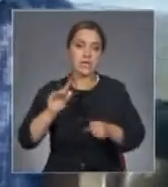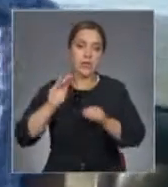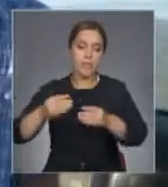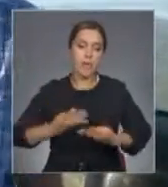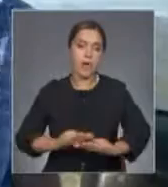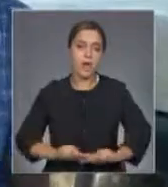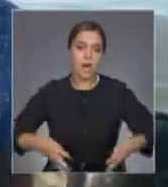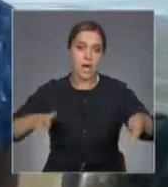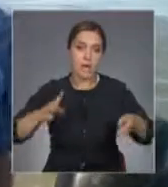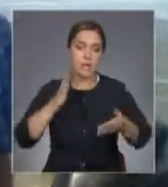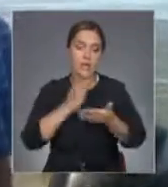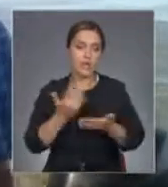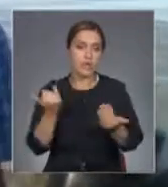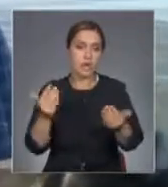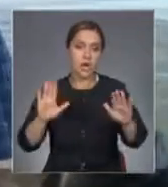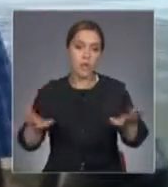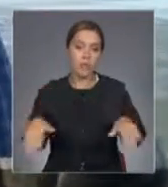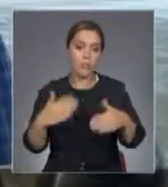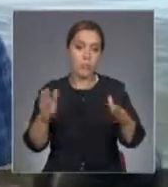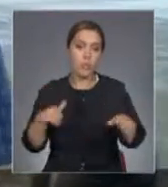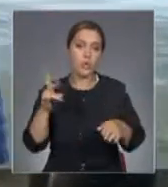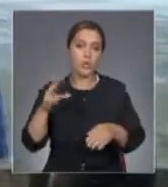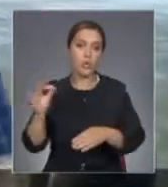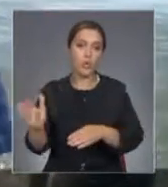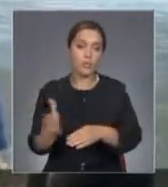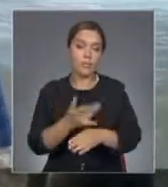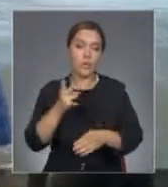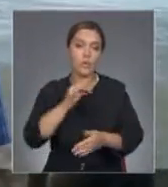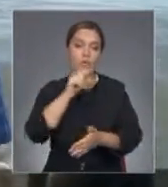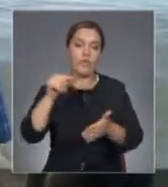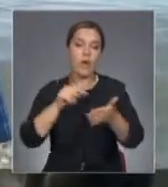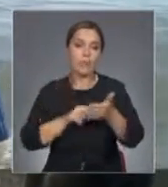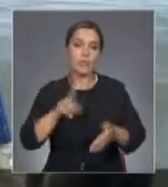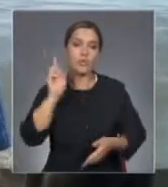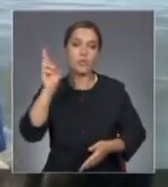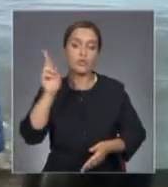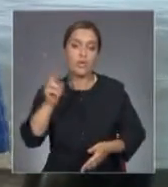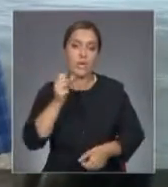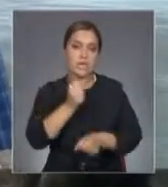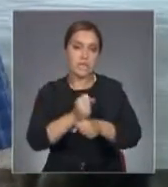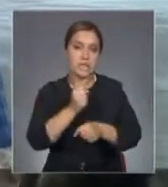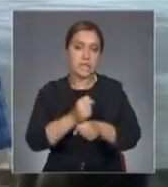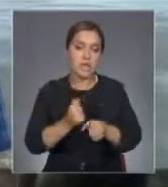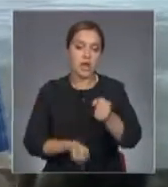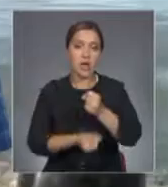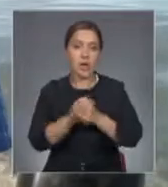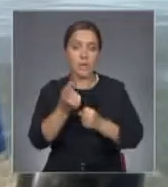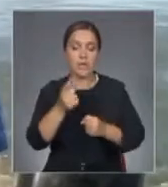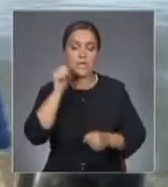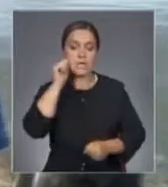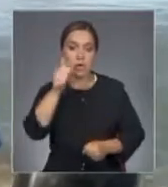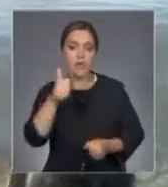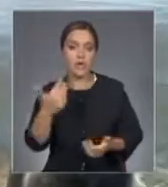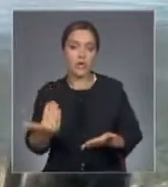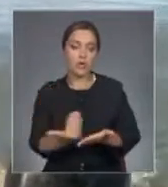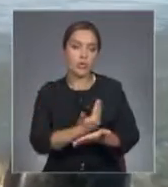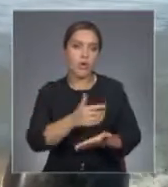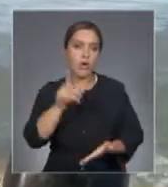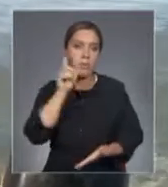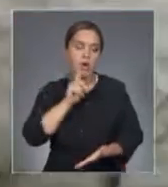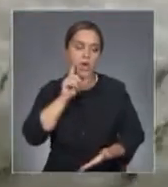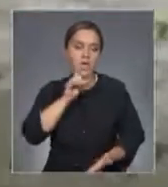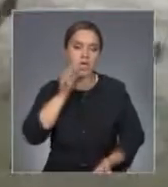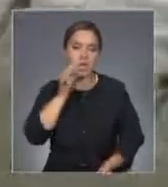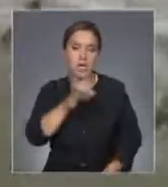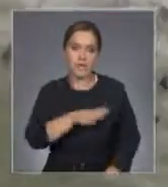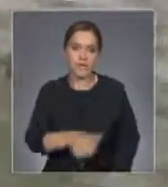и вентилей, орудий лова нет. Их убрали. Но вопросы, кто это сделал и не появятся ли они завтра здесь вновь, пока остаются без